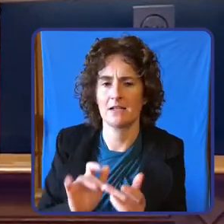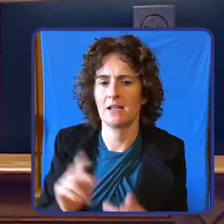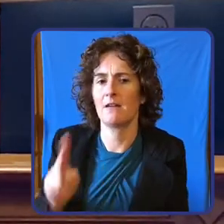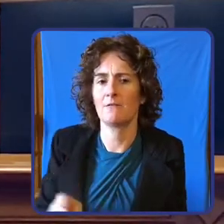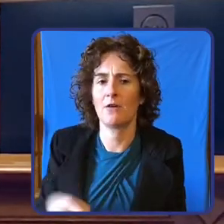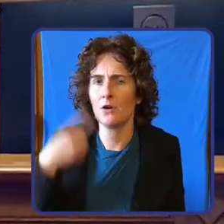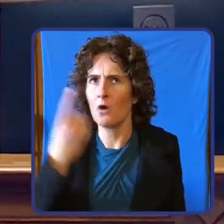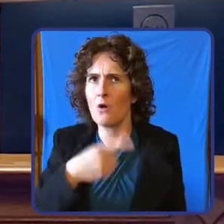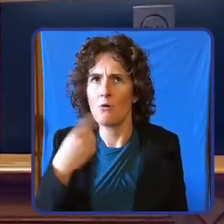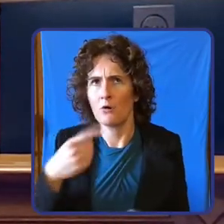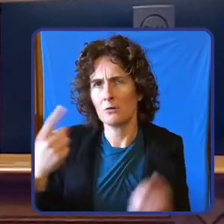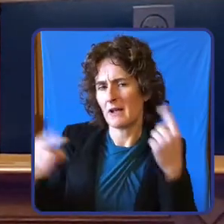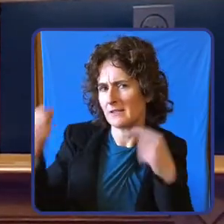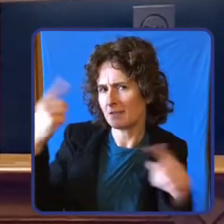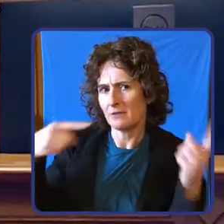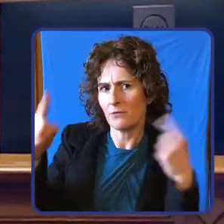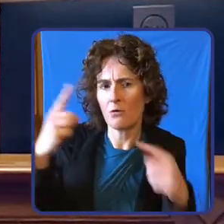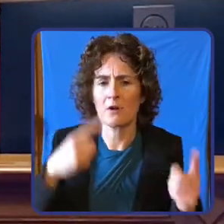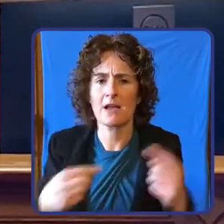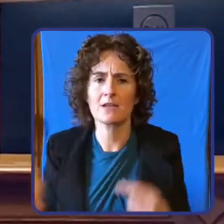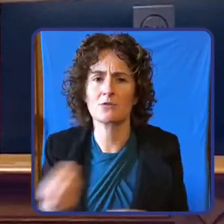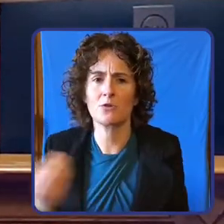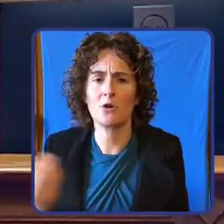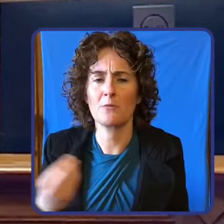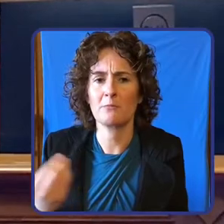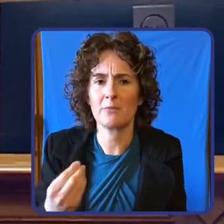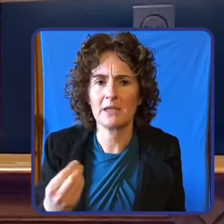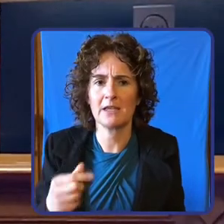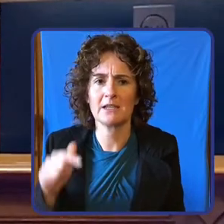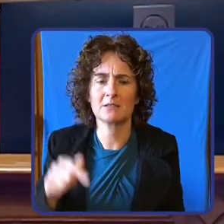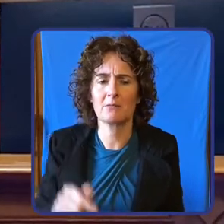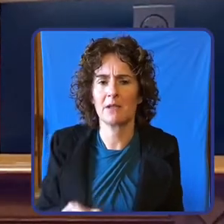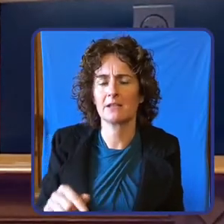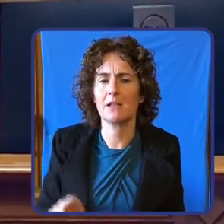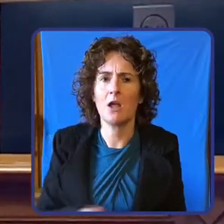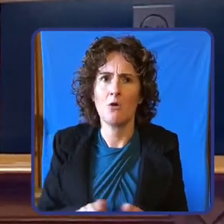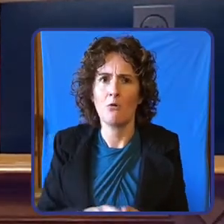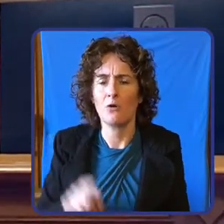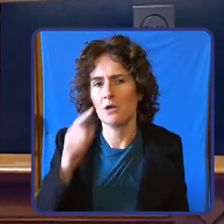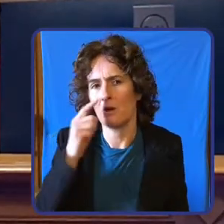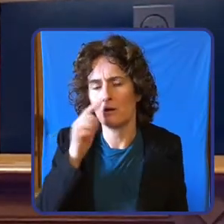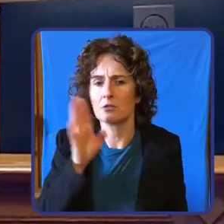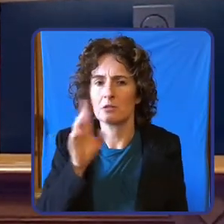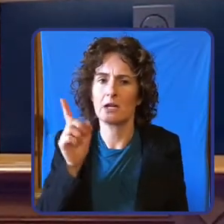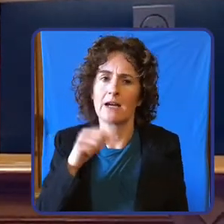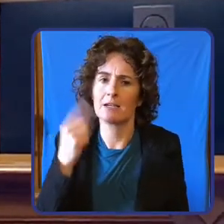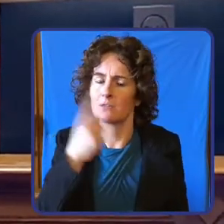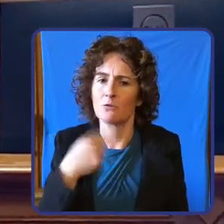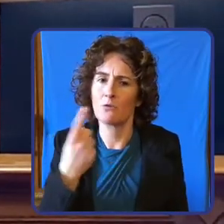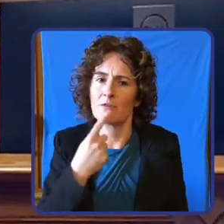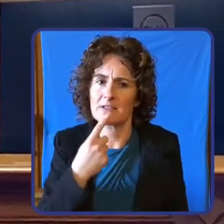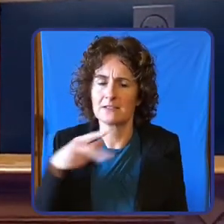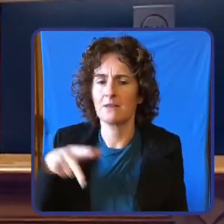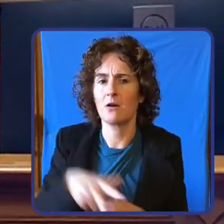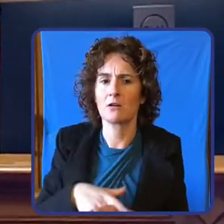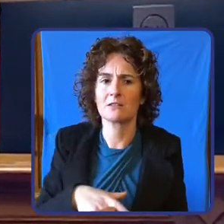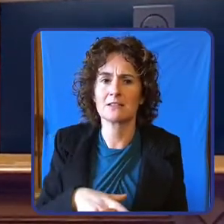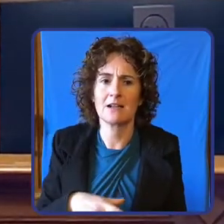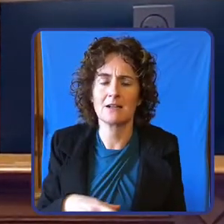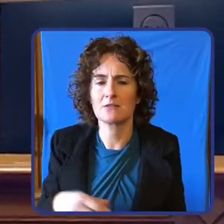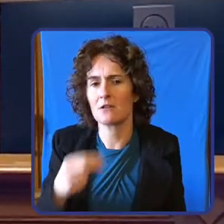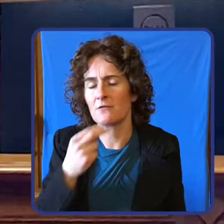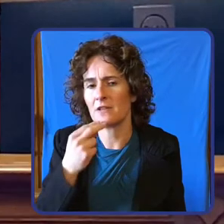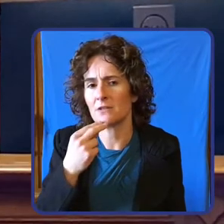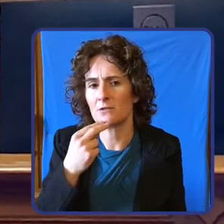Orbánt kritizálják azért, mert Erdoganon kívül csak ő az a NATO vezető, aki akadályozza Finnország és Svédország felvételét